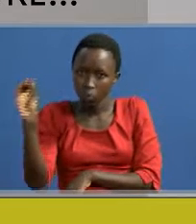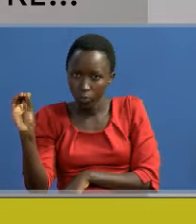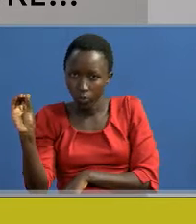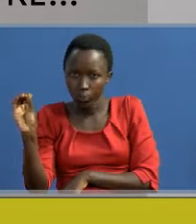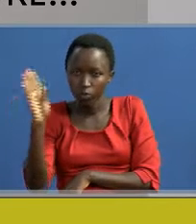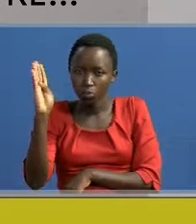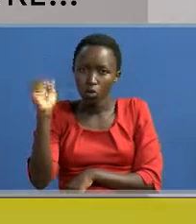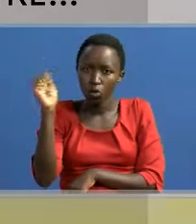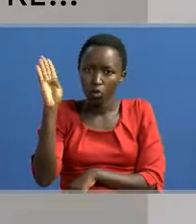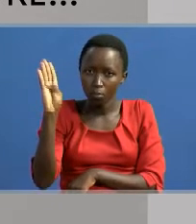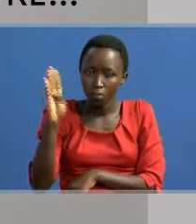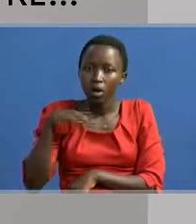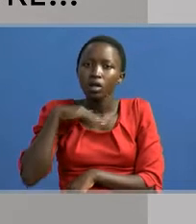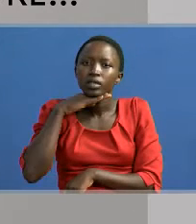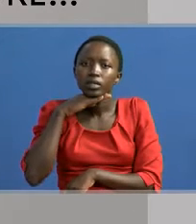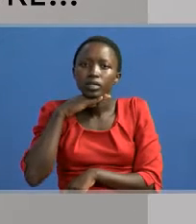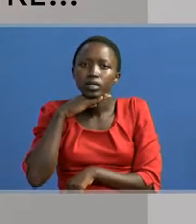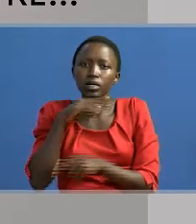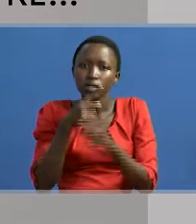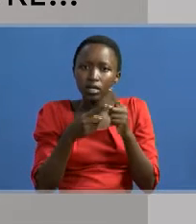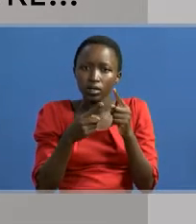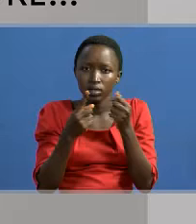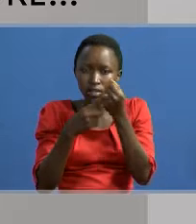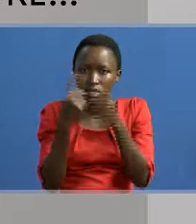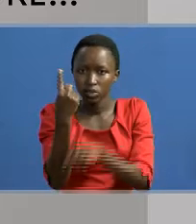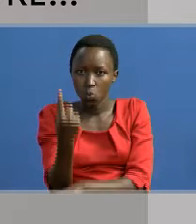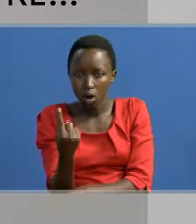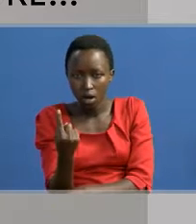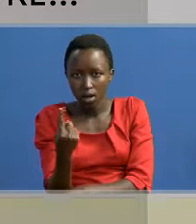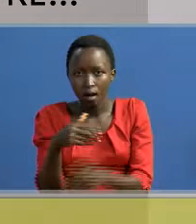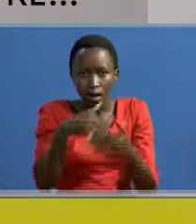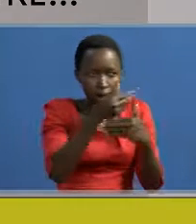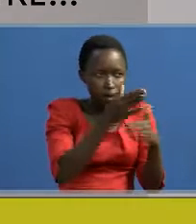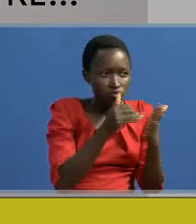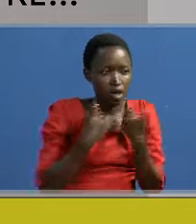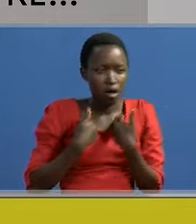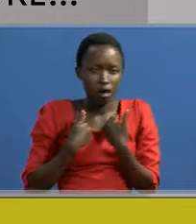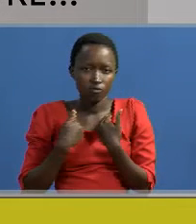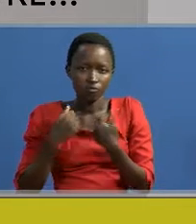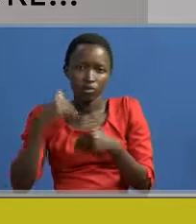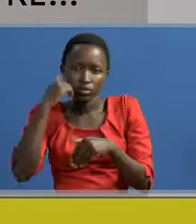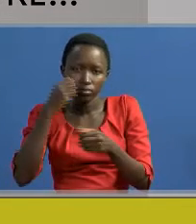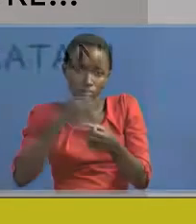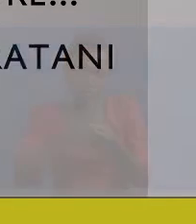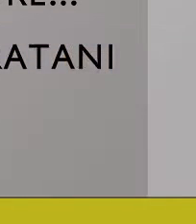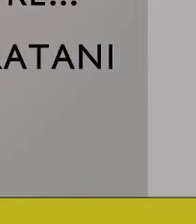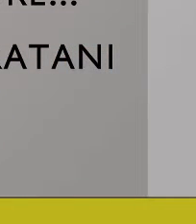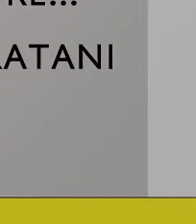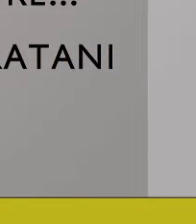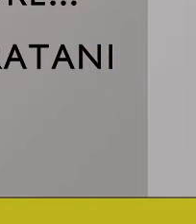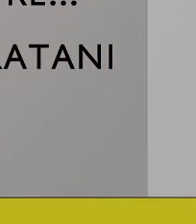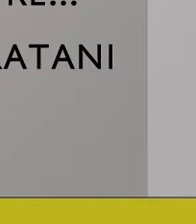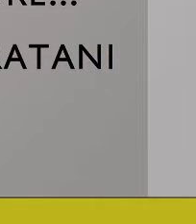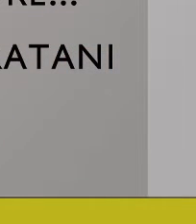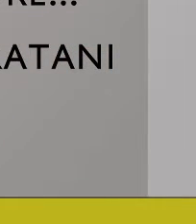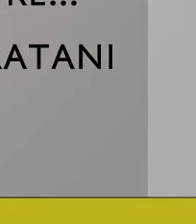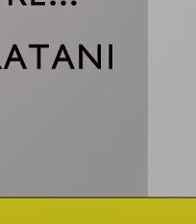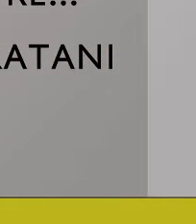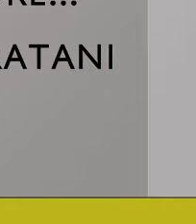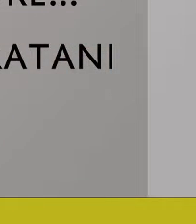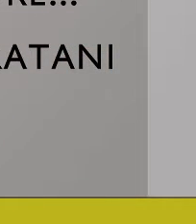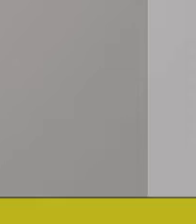Collymore. Collymore ameaga dunia akiwa na miaka 61 baada ya kuugua saratani ya damu kuanzia mwaka